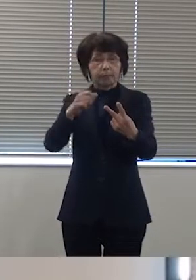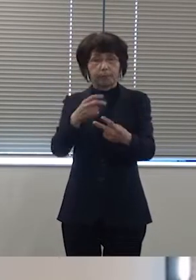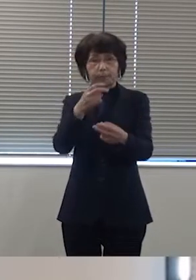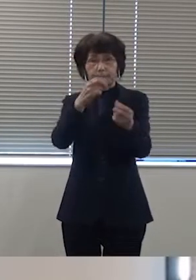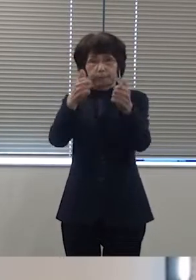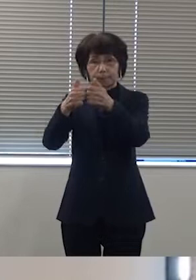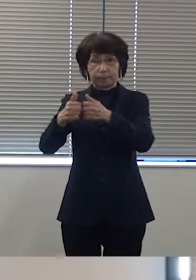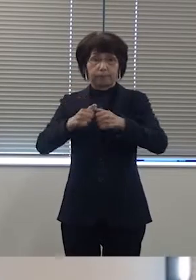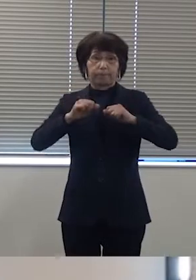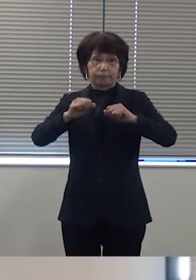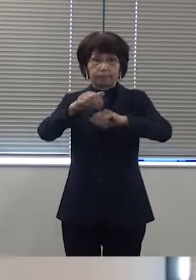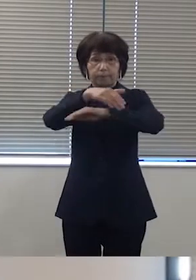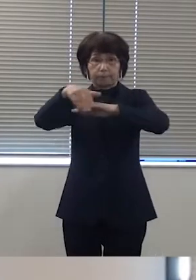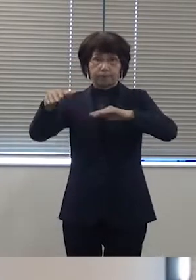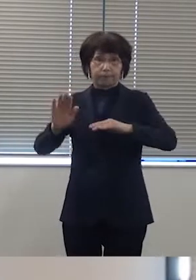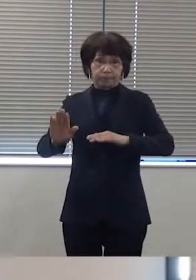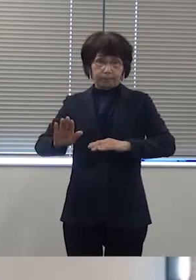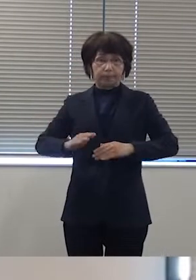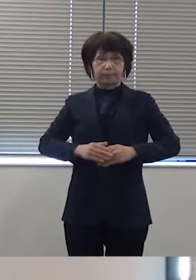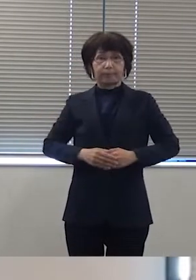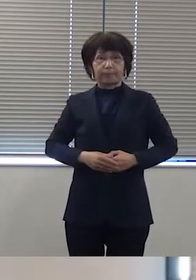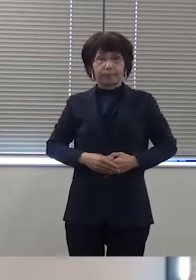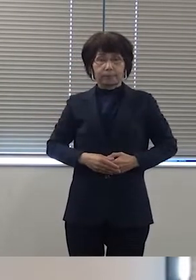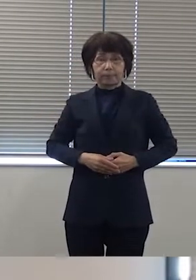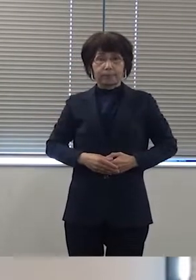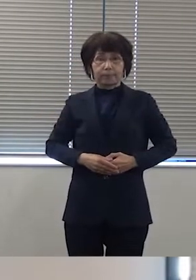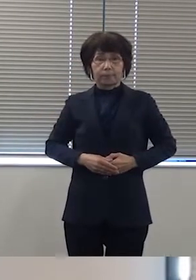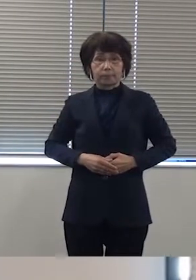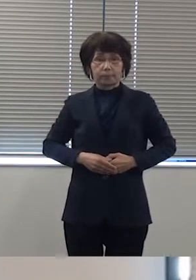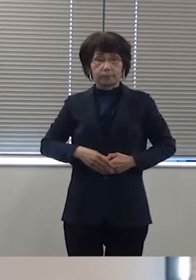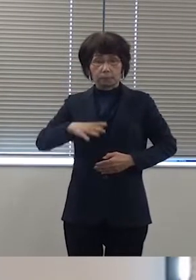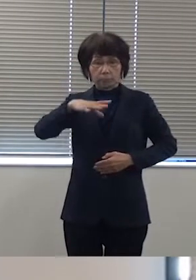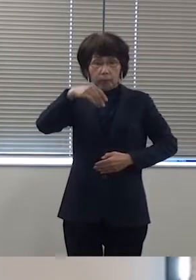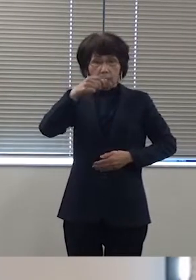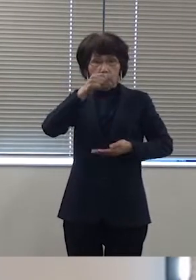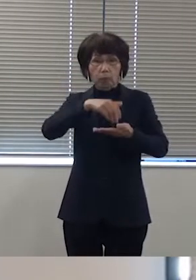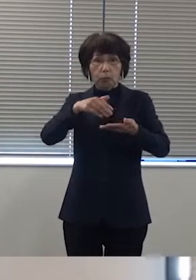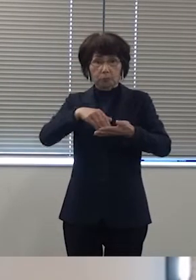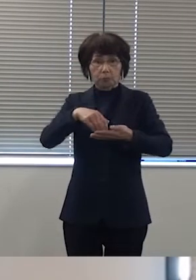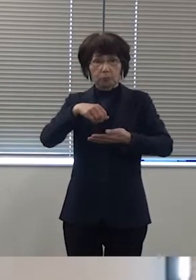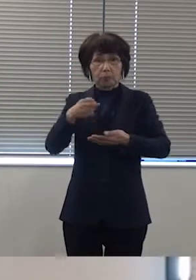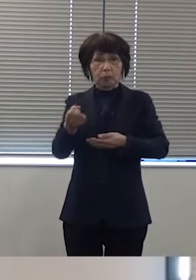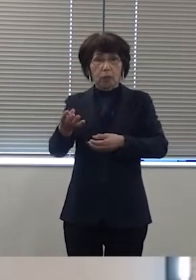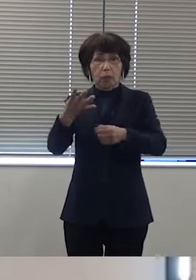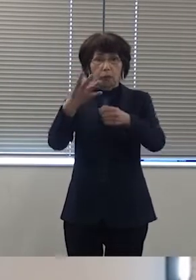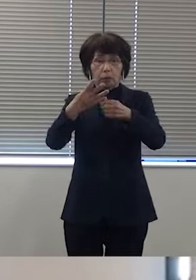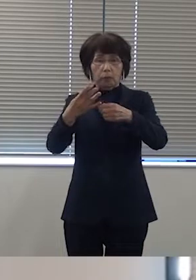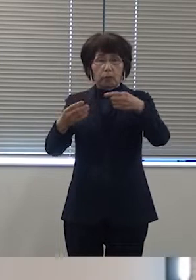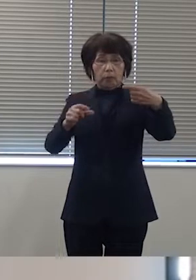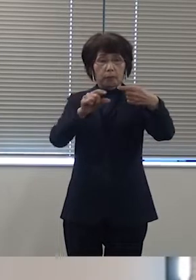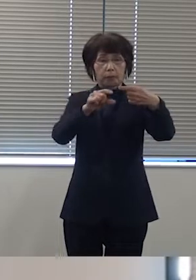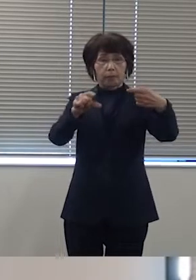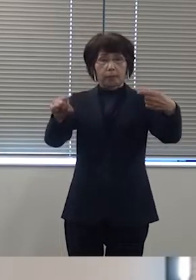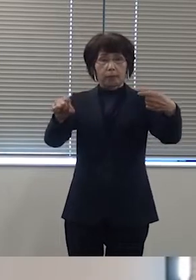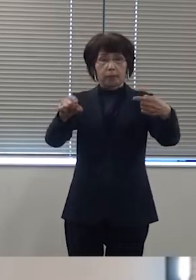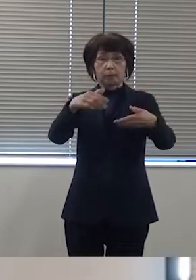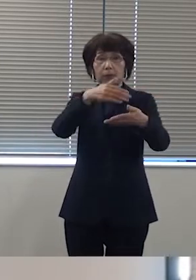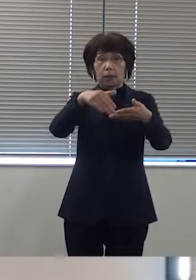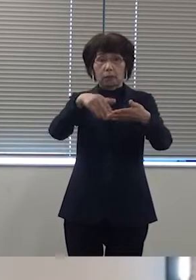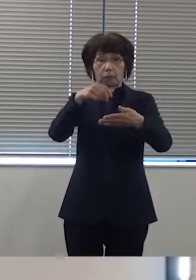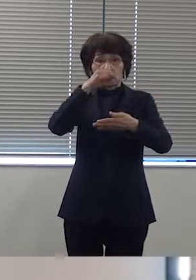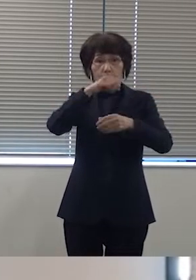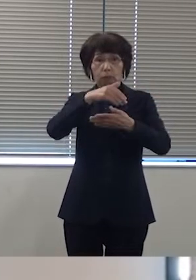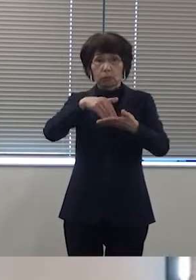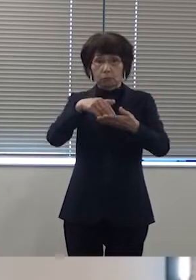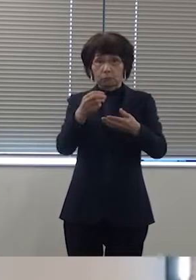定でございます。それで当初予算の令和4年度の一般会計の予算ですけ